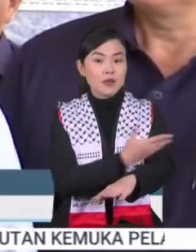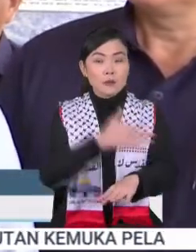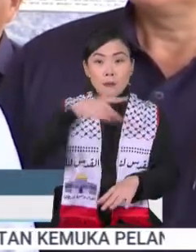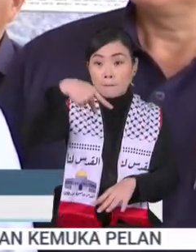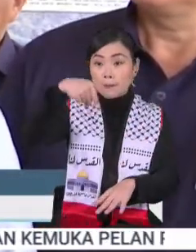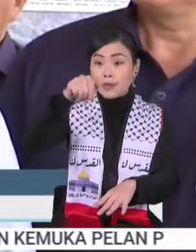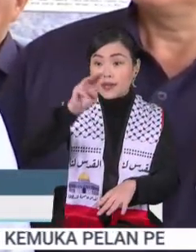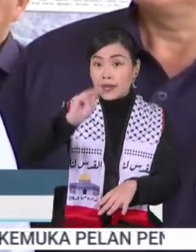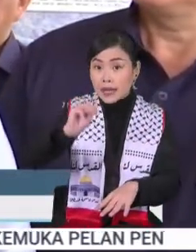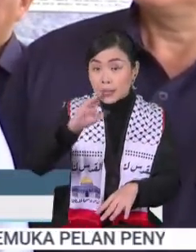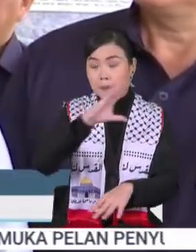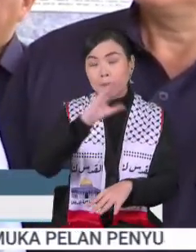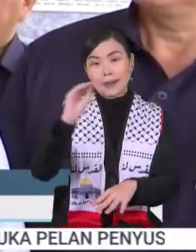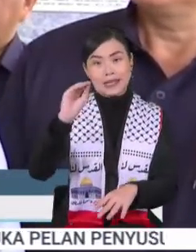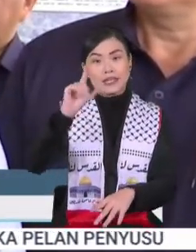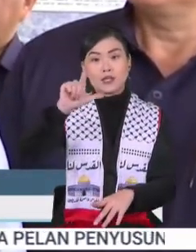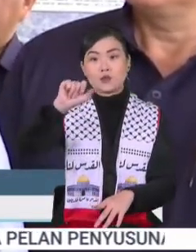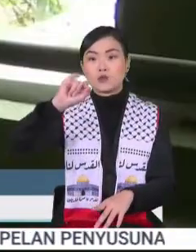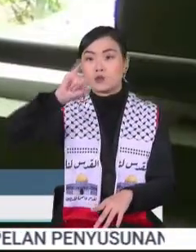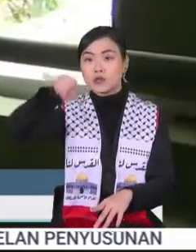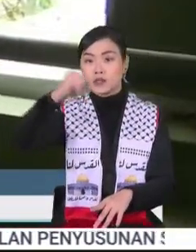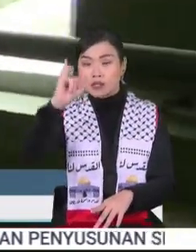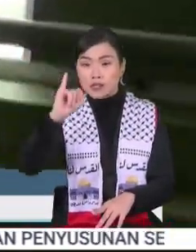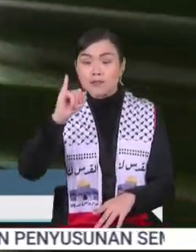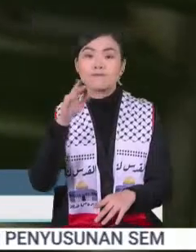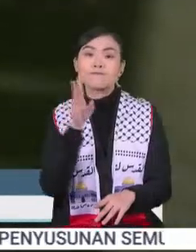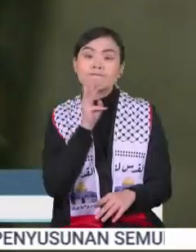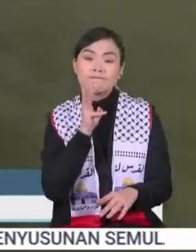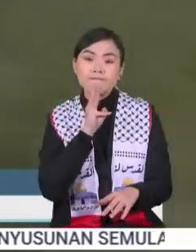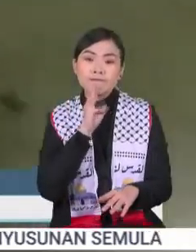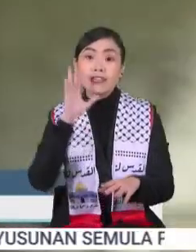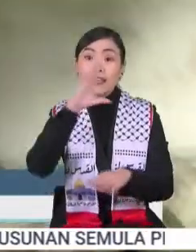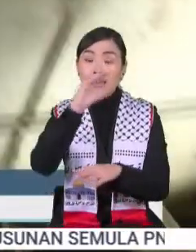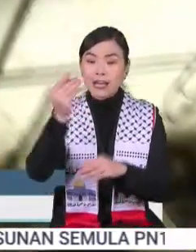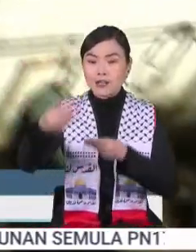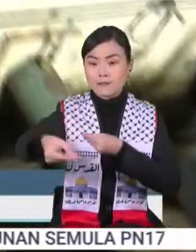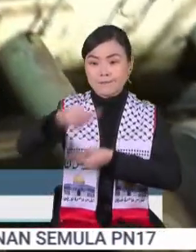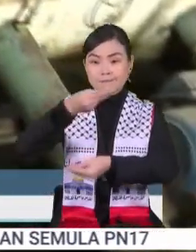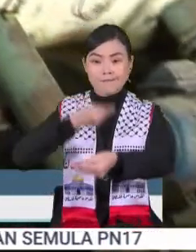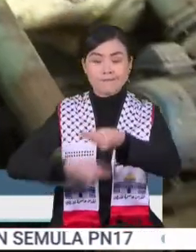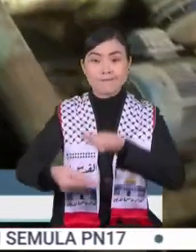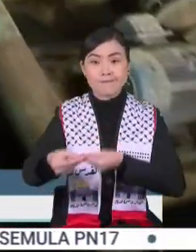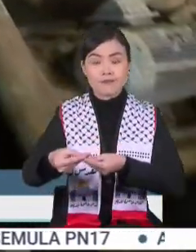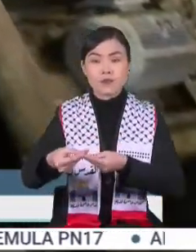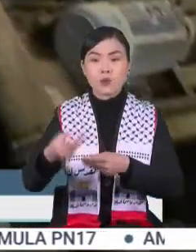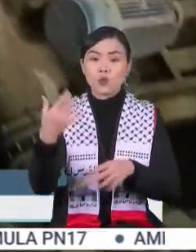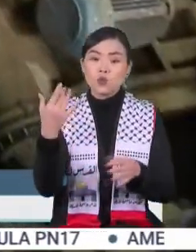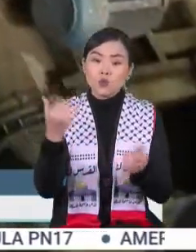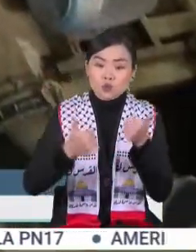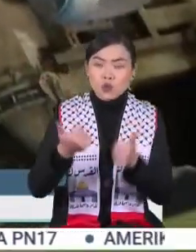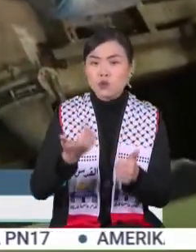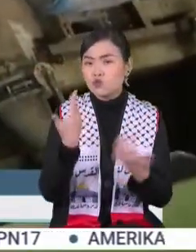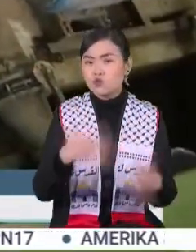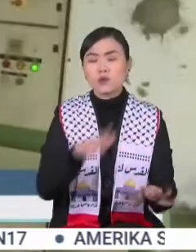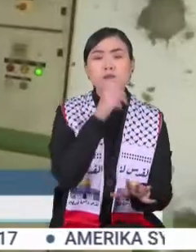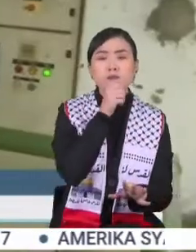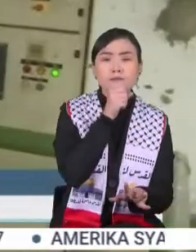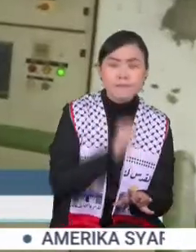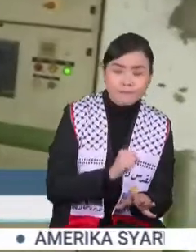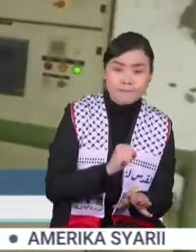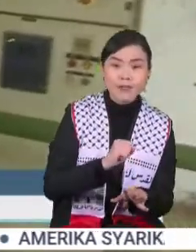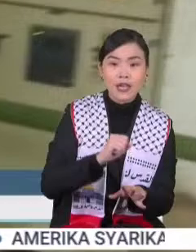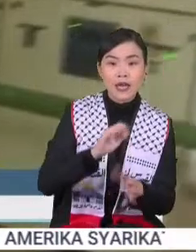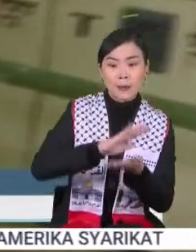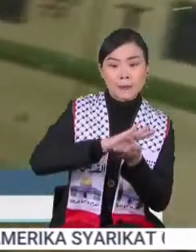juga Loji rawatan air di daerah telupit ini dan menggantikan paip-paip usang yang bersaiz kecil kepada saiz yang